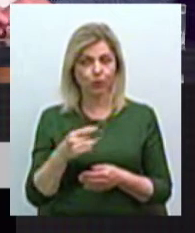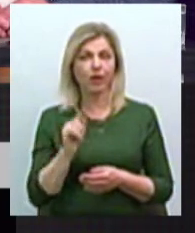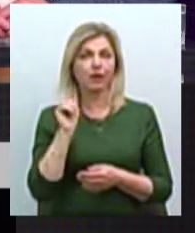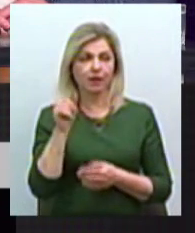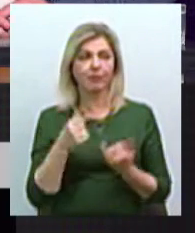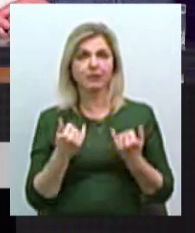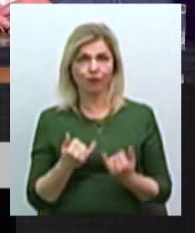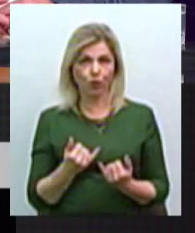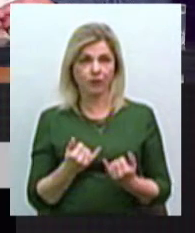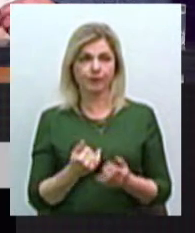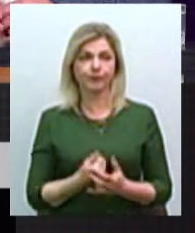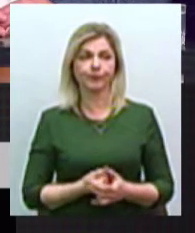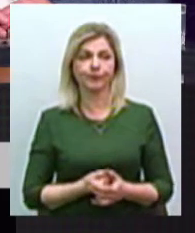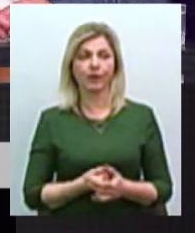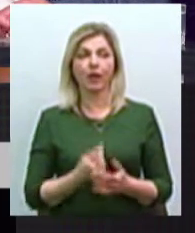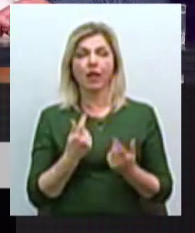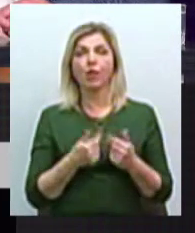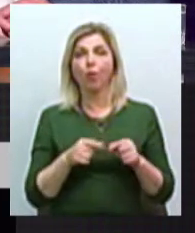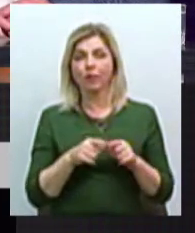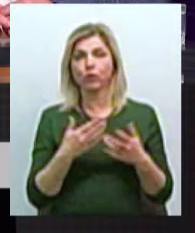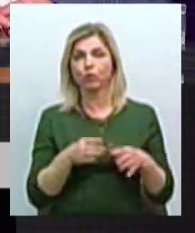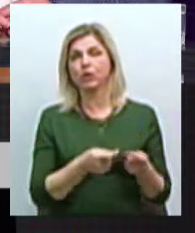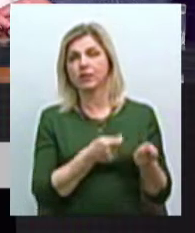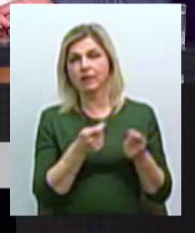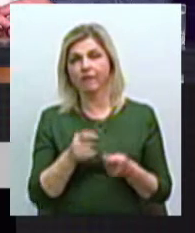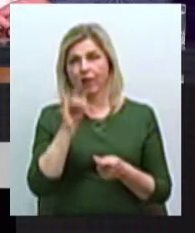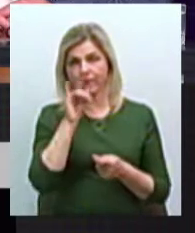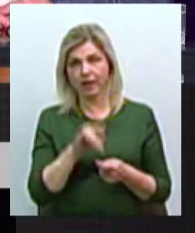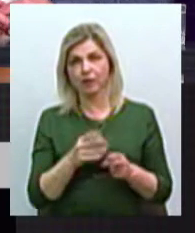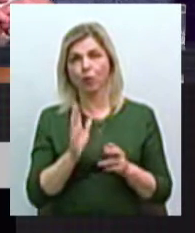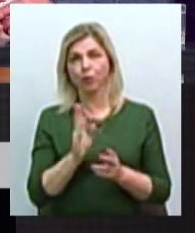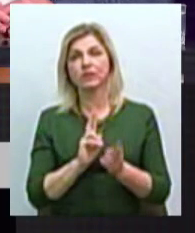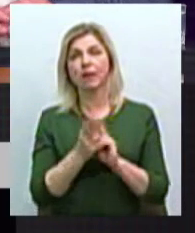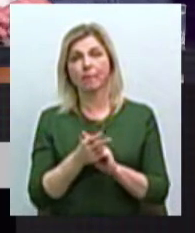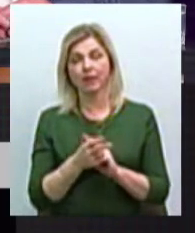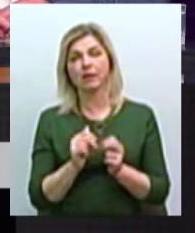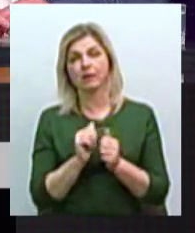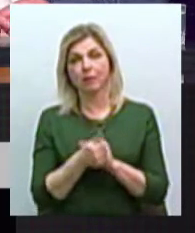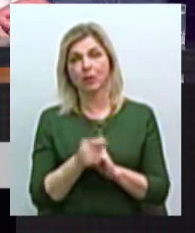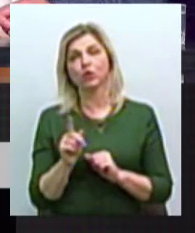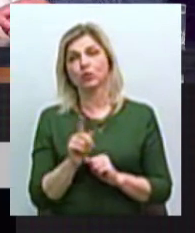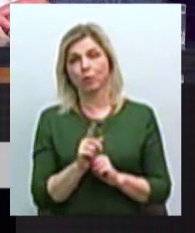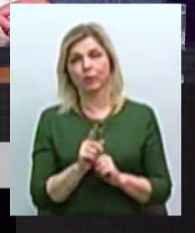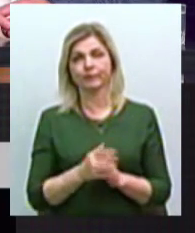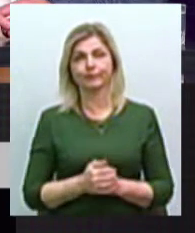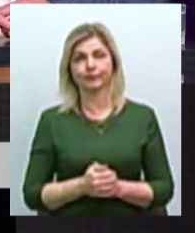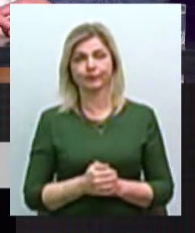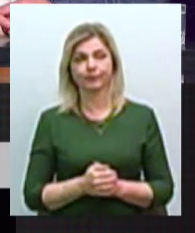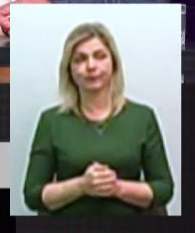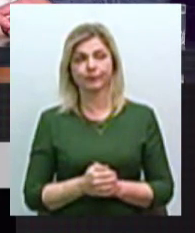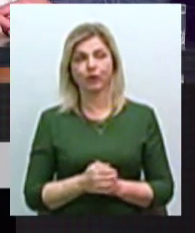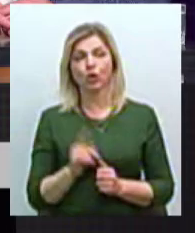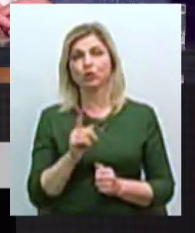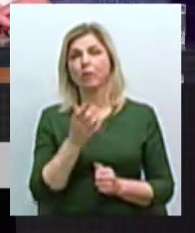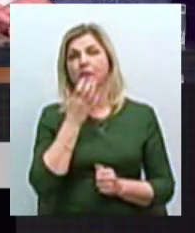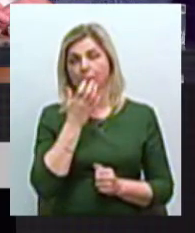там вже на об'єкті завезли вікна, які будуть змінювати для того, щоб не виходило